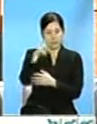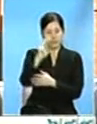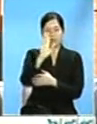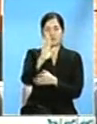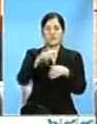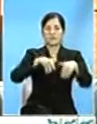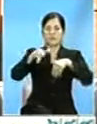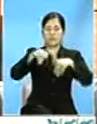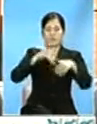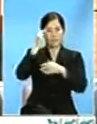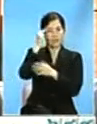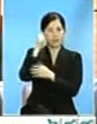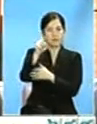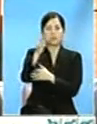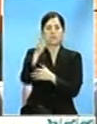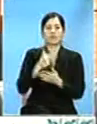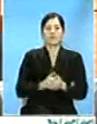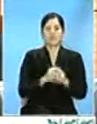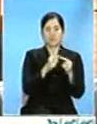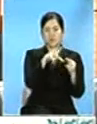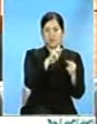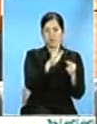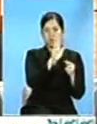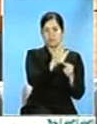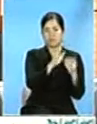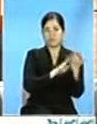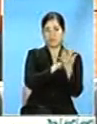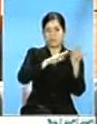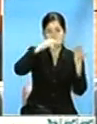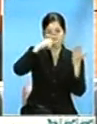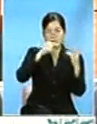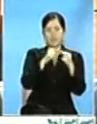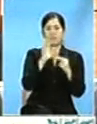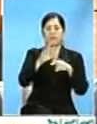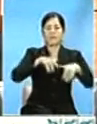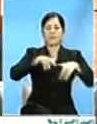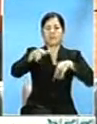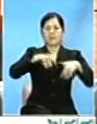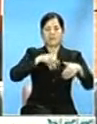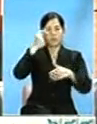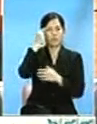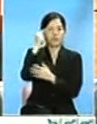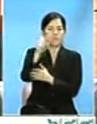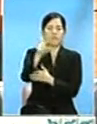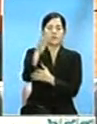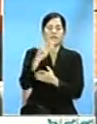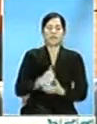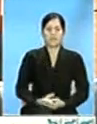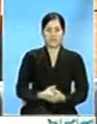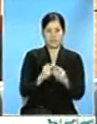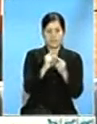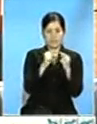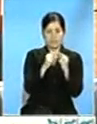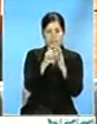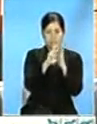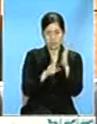นั่นคือผลประโยชน์ของประเทศชาติและผลประโยชน์ทางสาธารณะของประชาชนการที่ไม่เคารพหรือยึดถือกฎกติกา